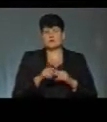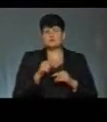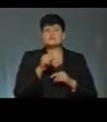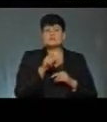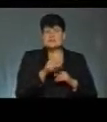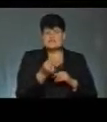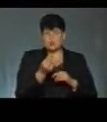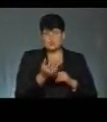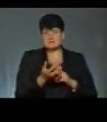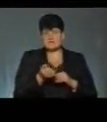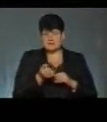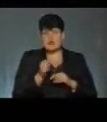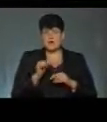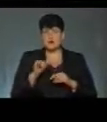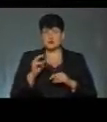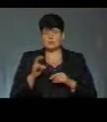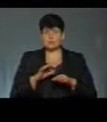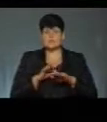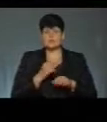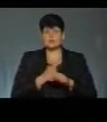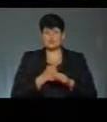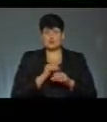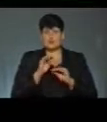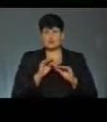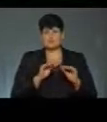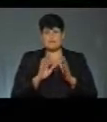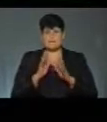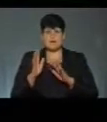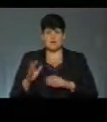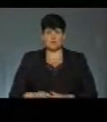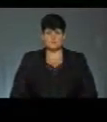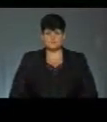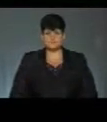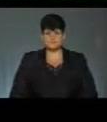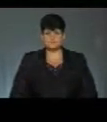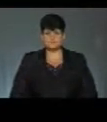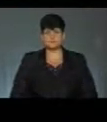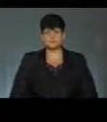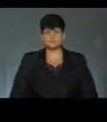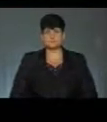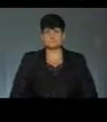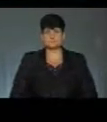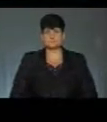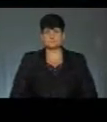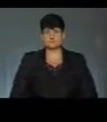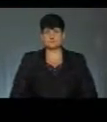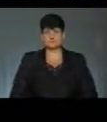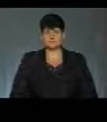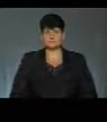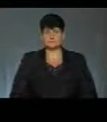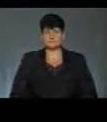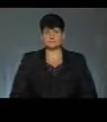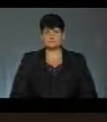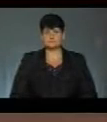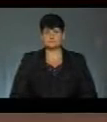кошти, виручені з аукціону, провести роботу з облаштування даного парку. Світлана Лазорик, Андрій Прокопів. Новини на Суспільному.